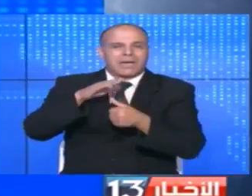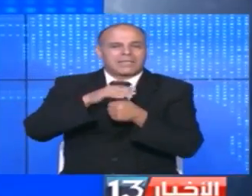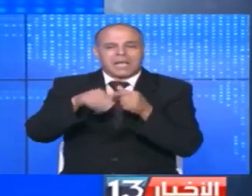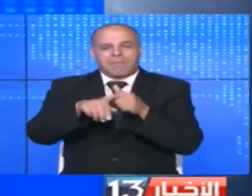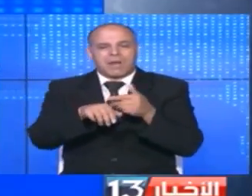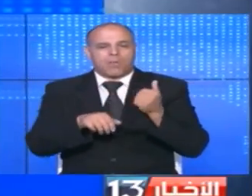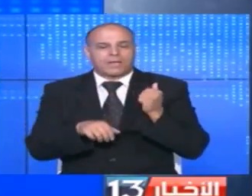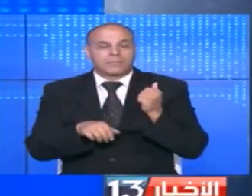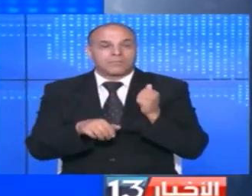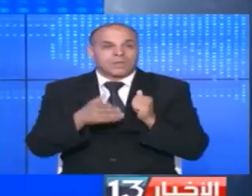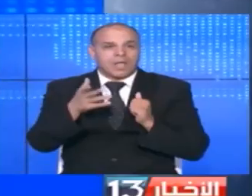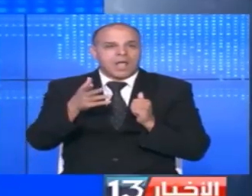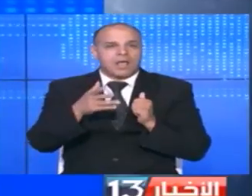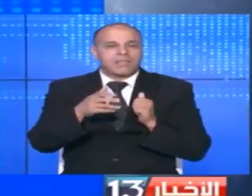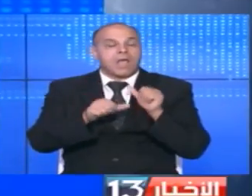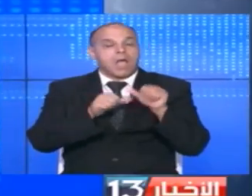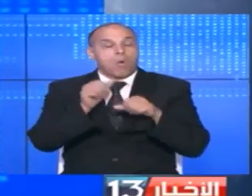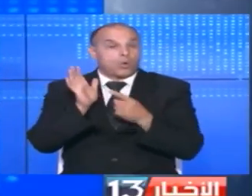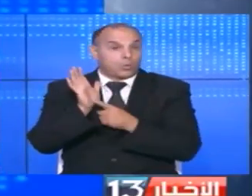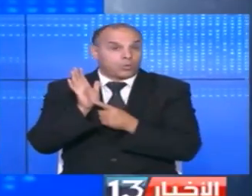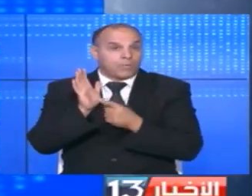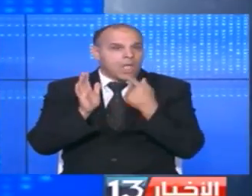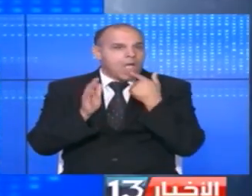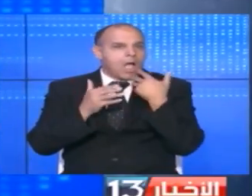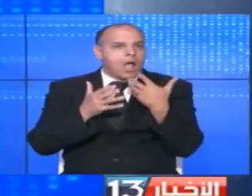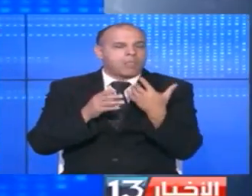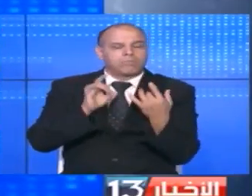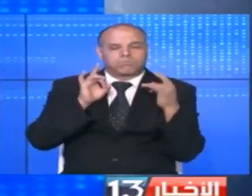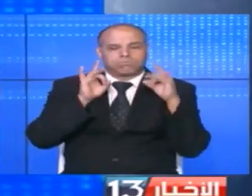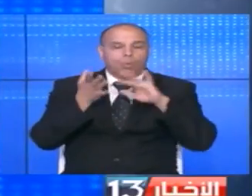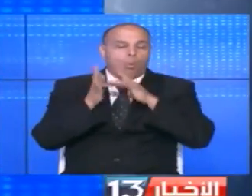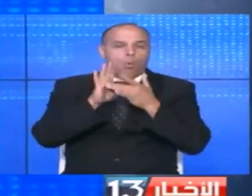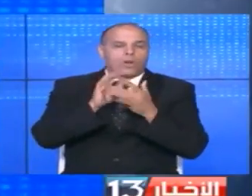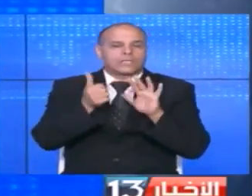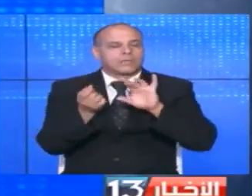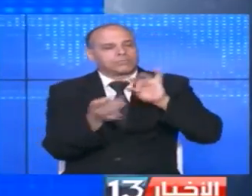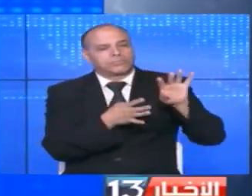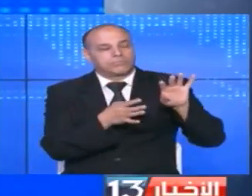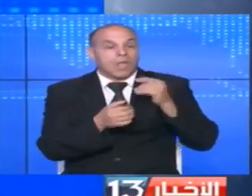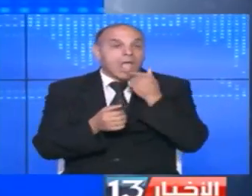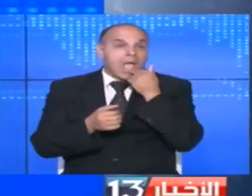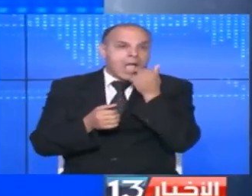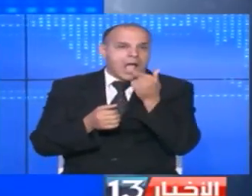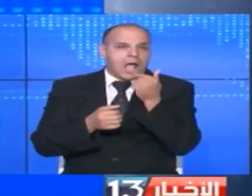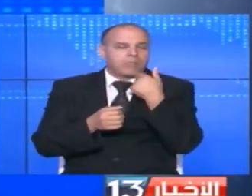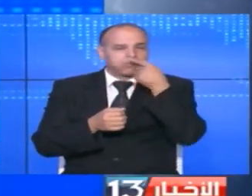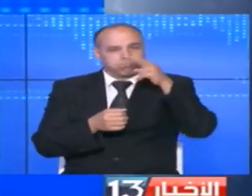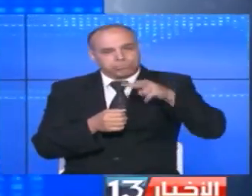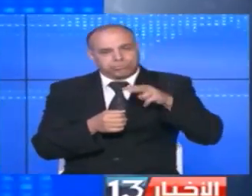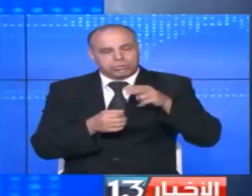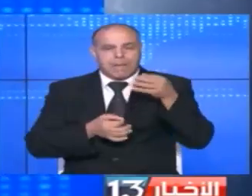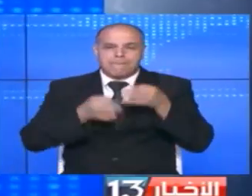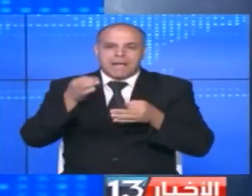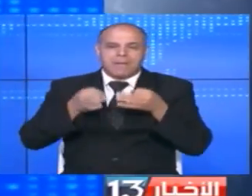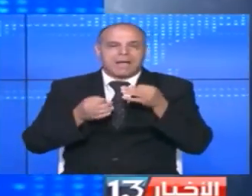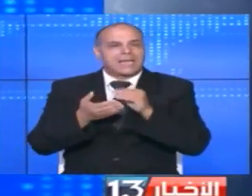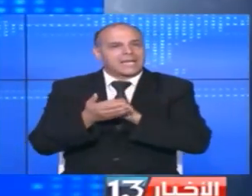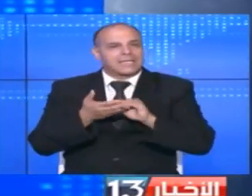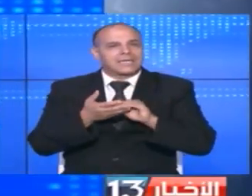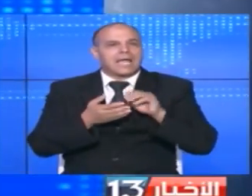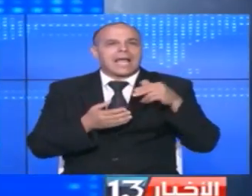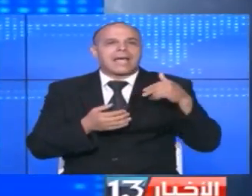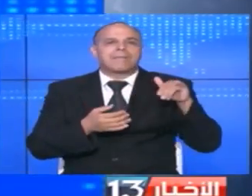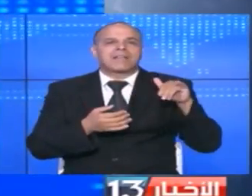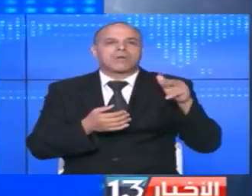او انها في دورها الاول وقد برفضها جميعا وافاد الناطق الرسمي باسم المحكمه الاداريه عماد